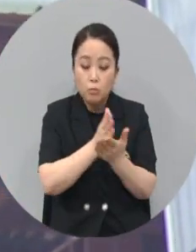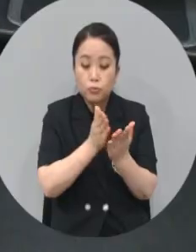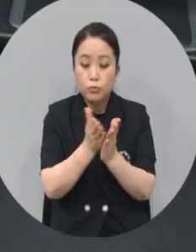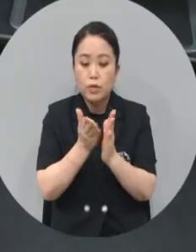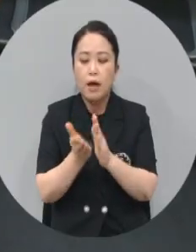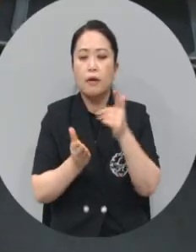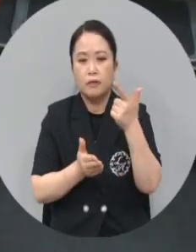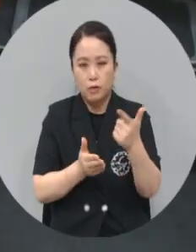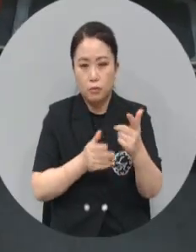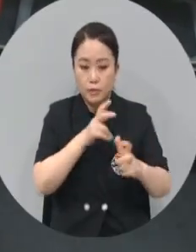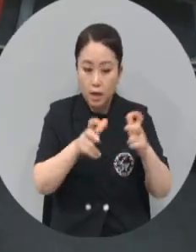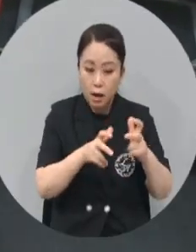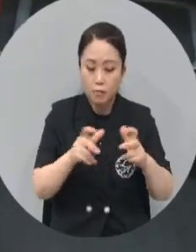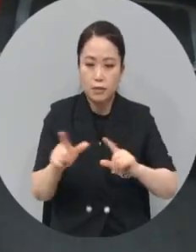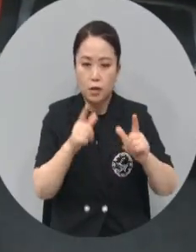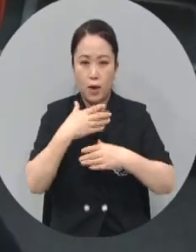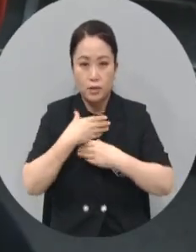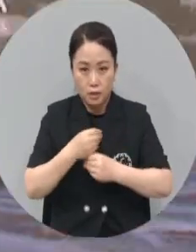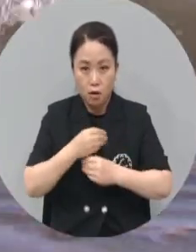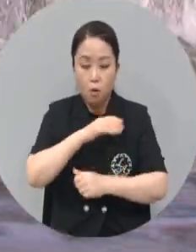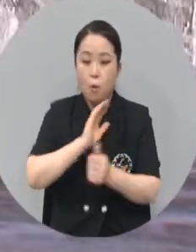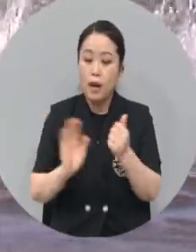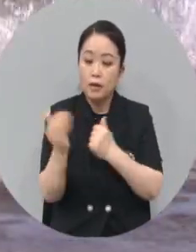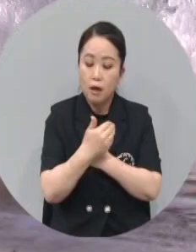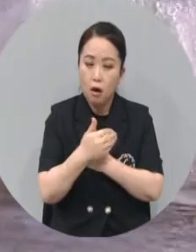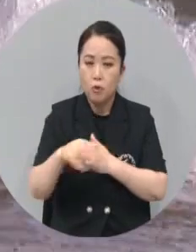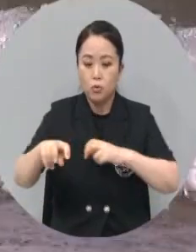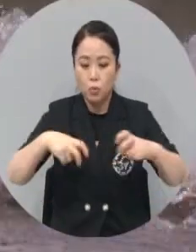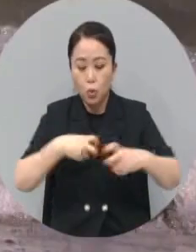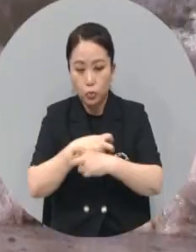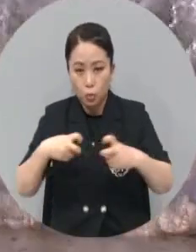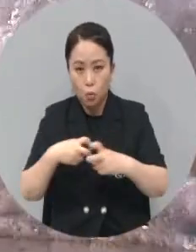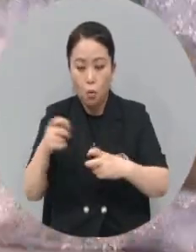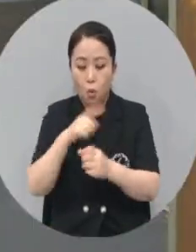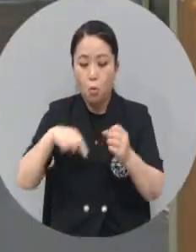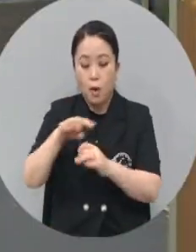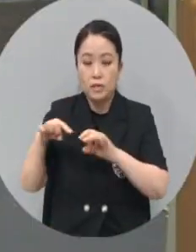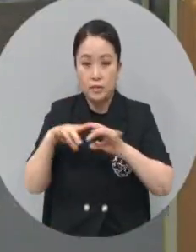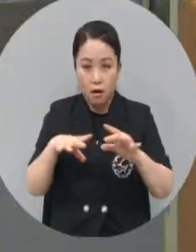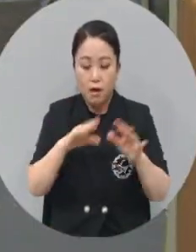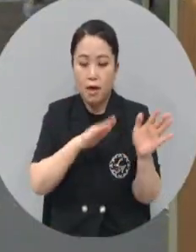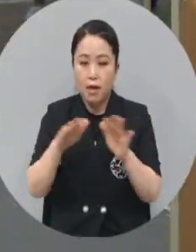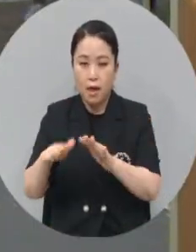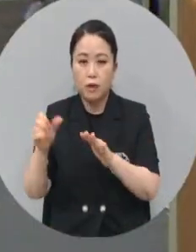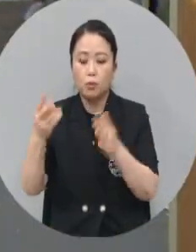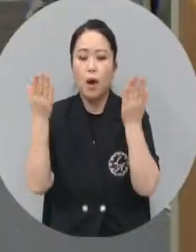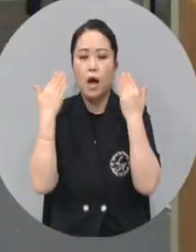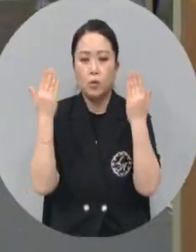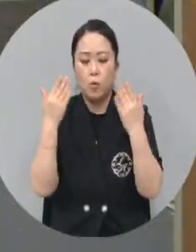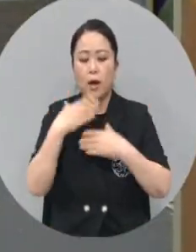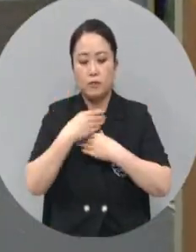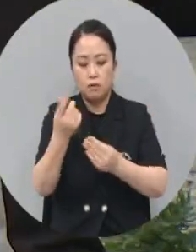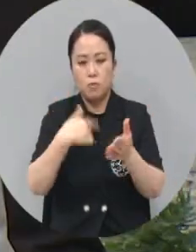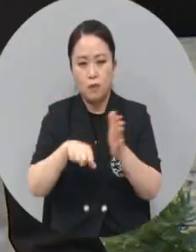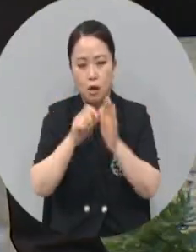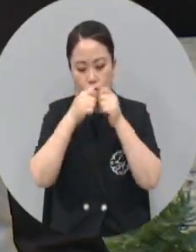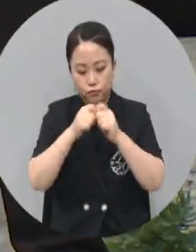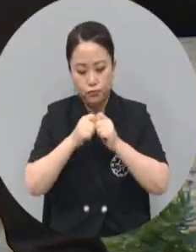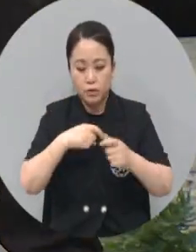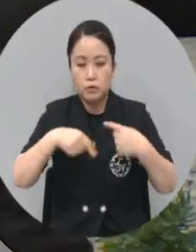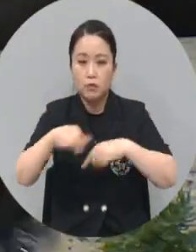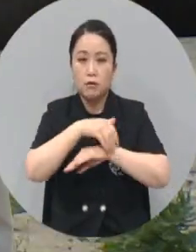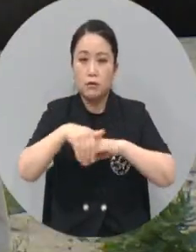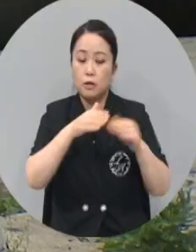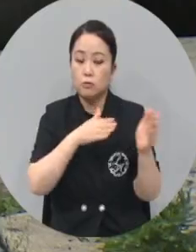6개로 산업과 생활안전, 환경, 교통, 원전과 해양, 학교 안전을 위한 구체적인 정책을 마련하도록